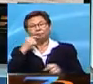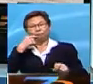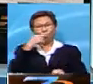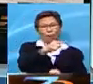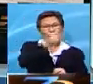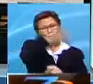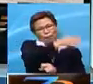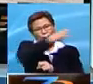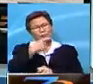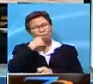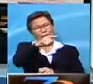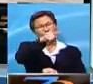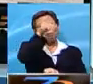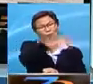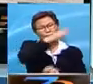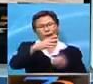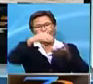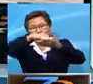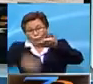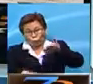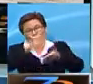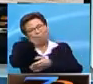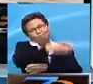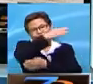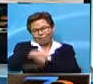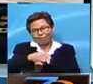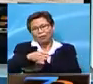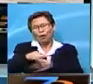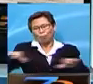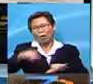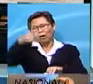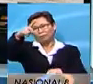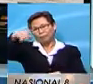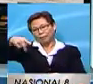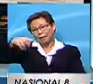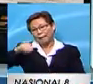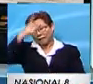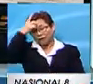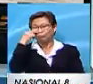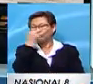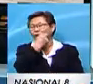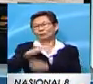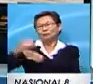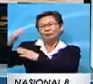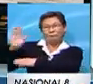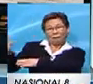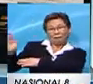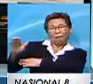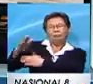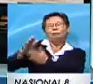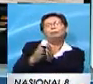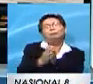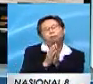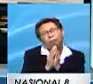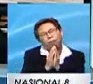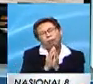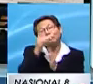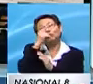arahan penarikan balik pemotongan itu dibuat Perdana Menteri Datuk Seri Najib Tun Razak selepas pihaknya membuat rayuan.